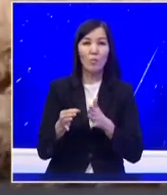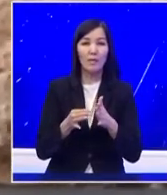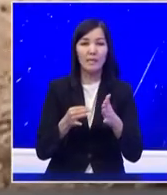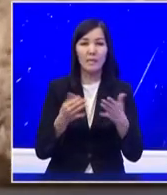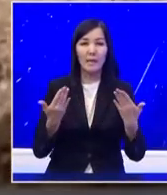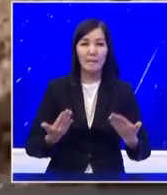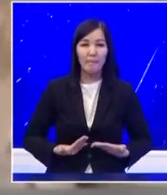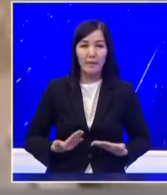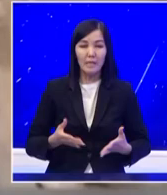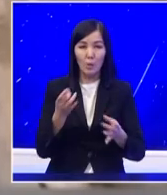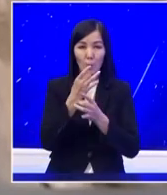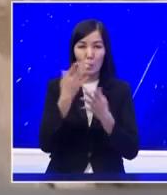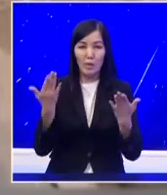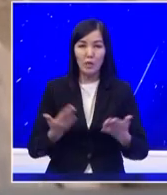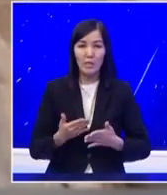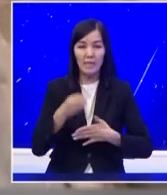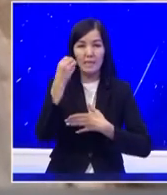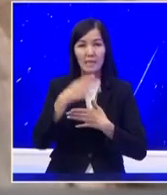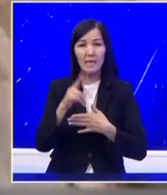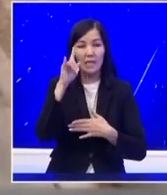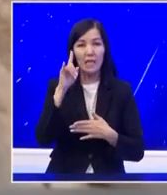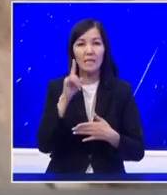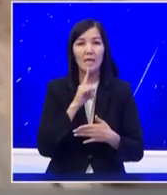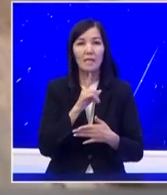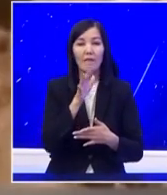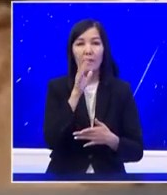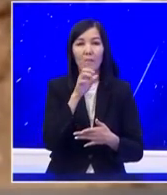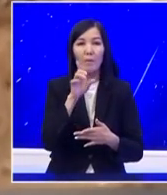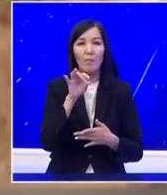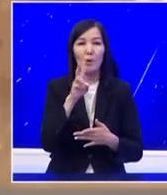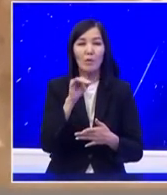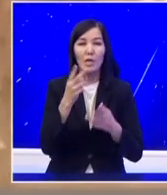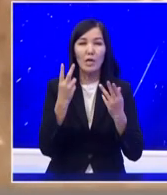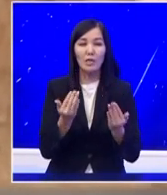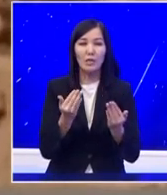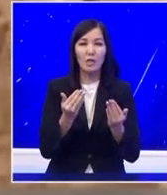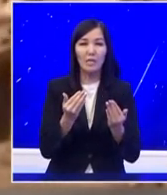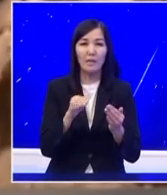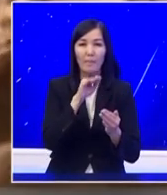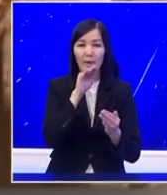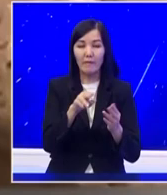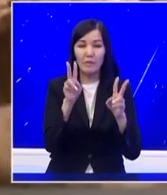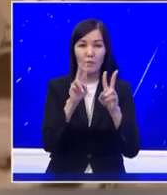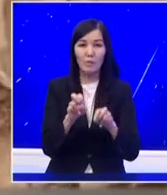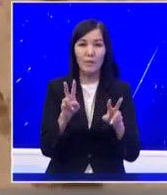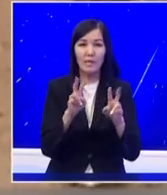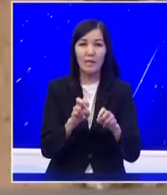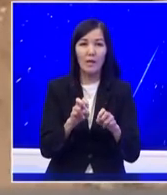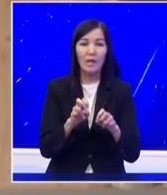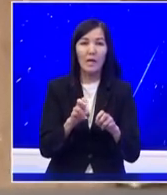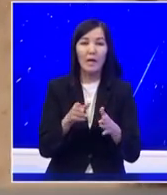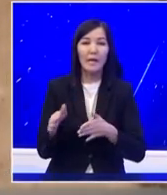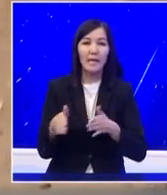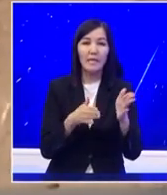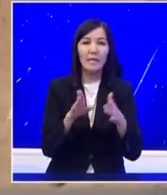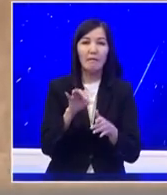культа жителей Центрального Казахстана эпохи бронзы. Сейчас ученые исследуют их поселение и могильник в долине реки Талда. Дама